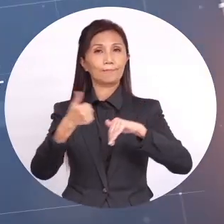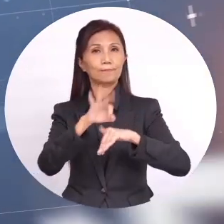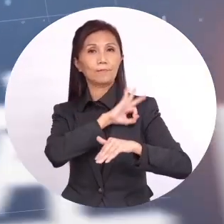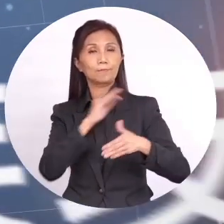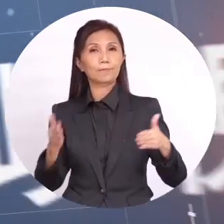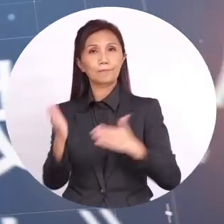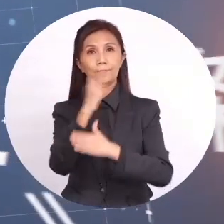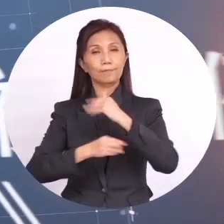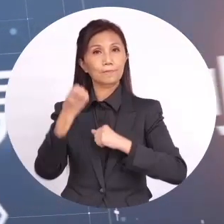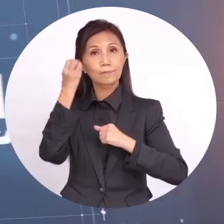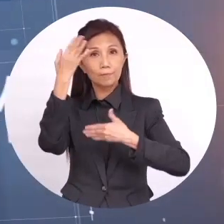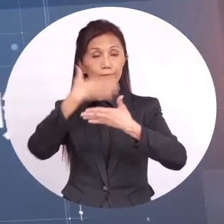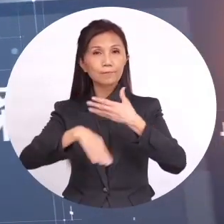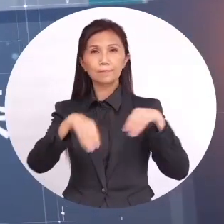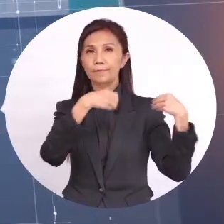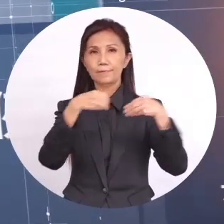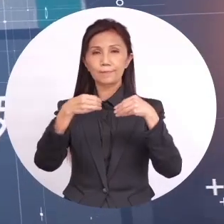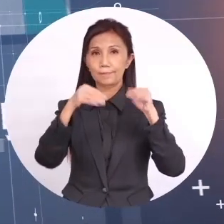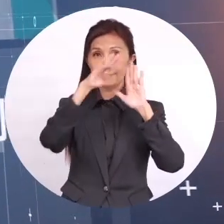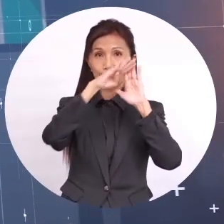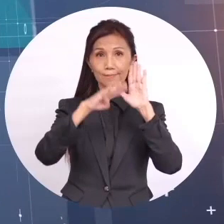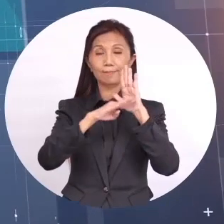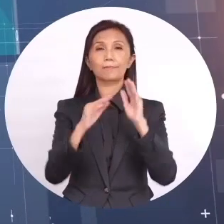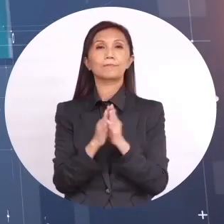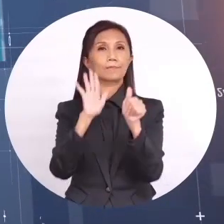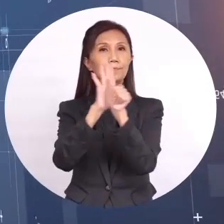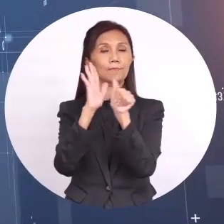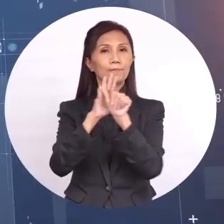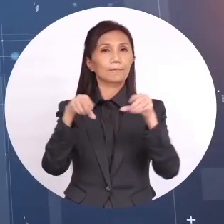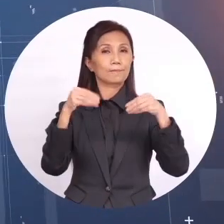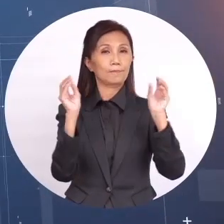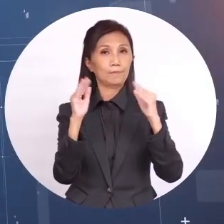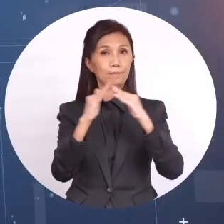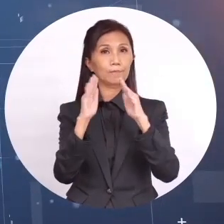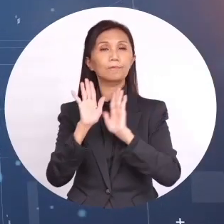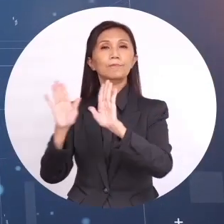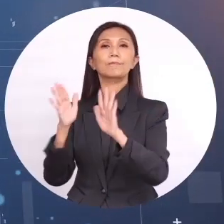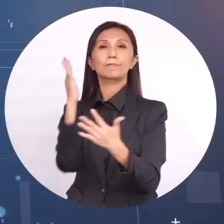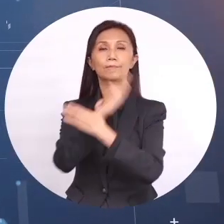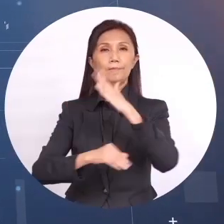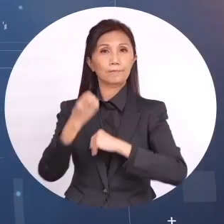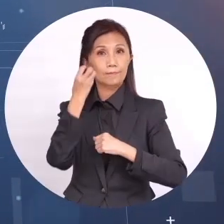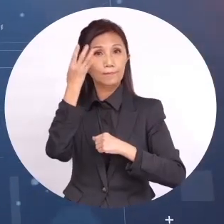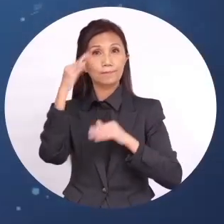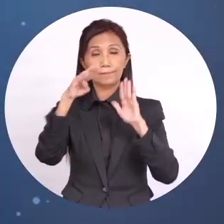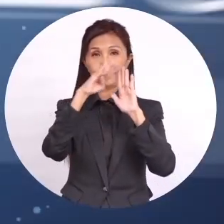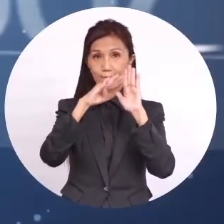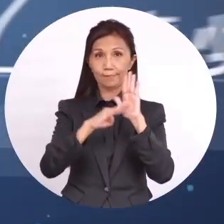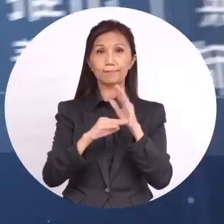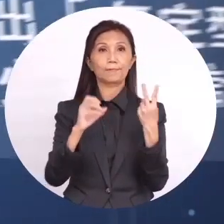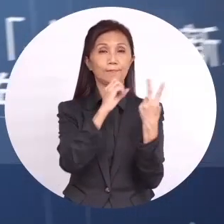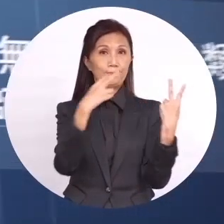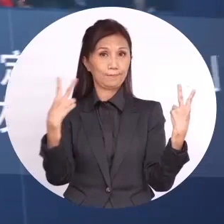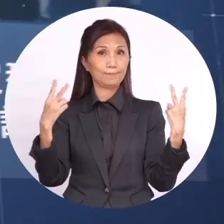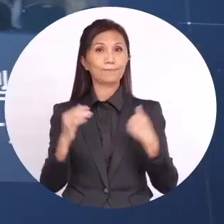推出残疾歧视条例的教育实务守则，协助教育机构制定防止残疾歧视的政策。